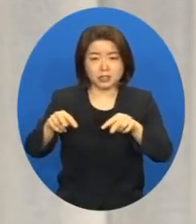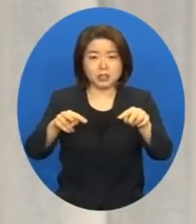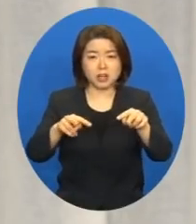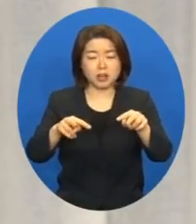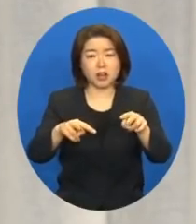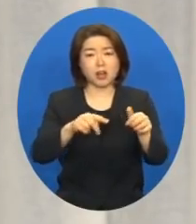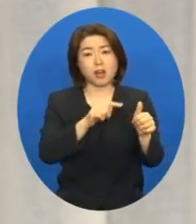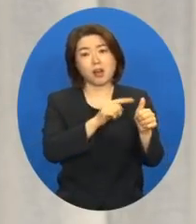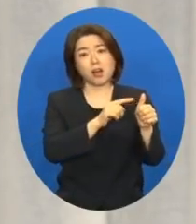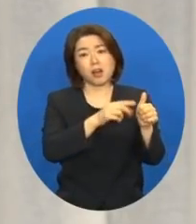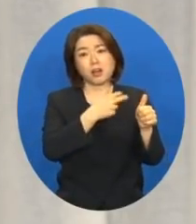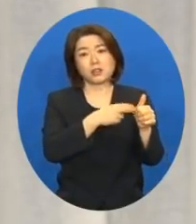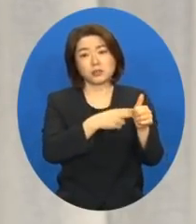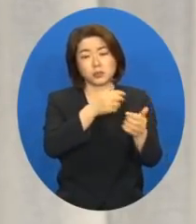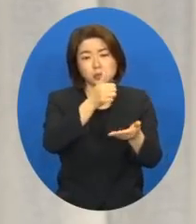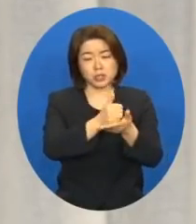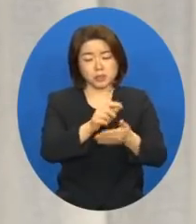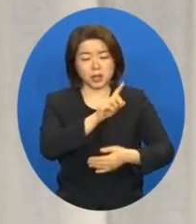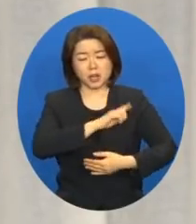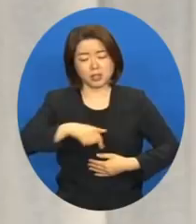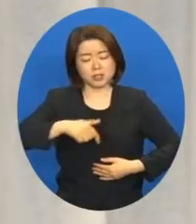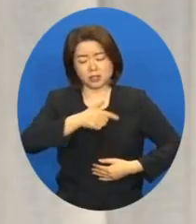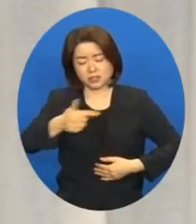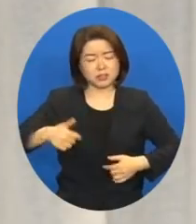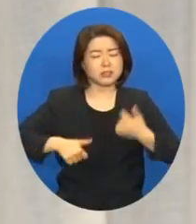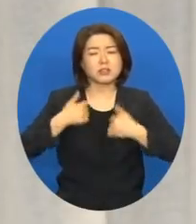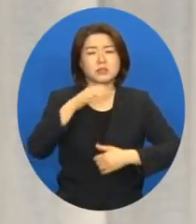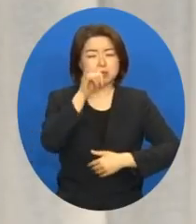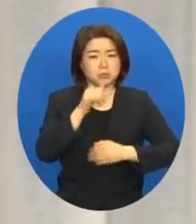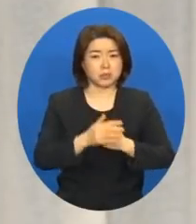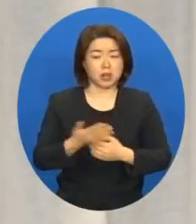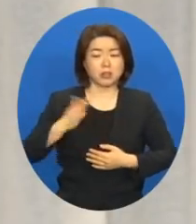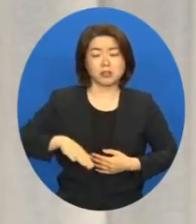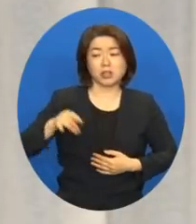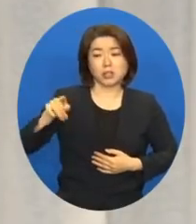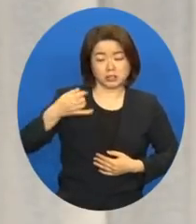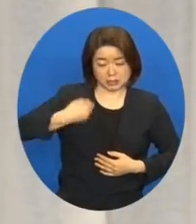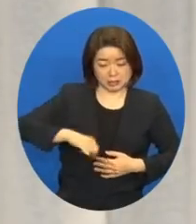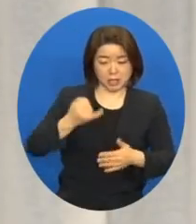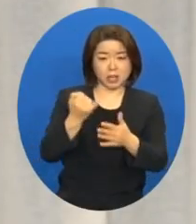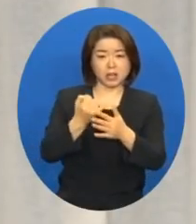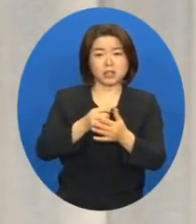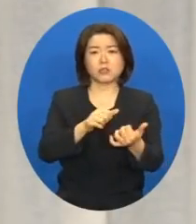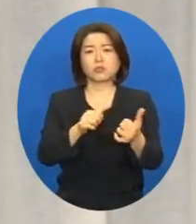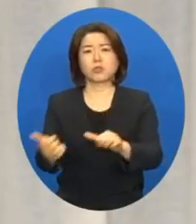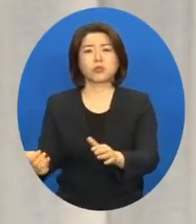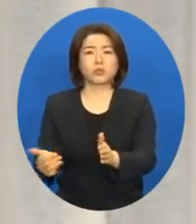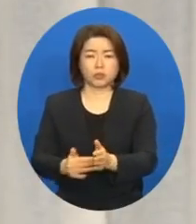허드슨 테일러 선교사에게 가장 큰 기쁨이었어요. 그런데 그 딸이 죽었습니다.